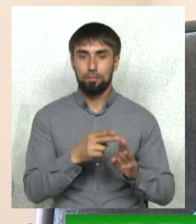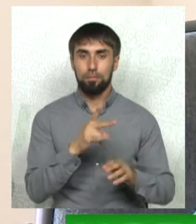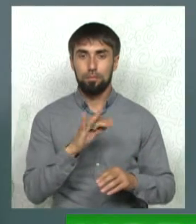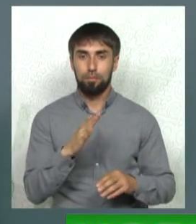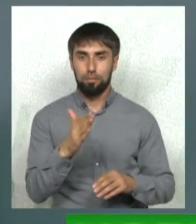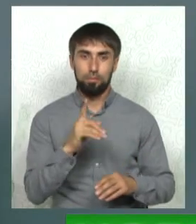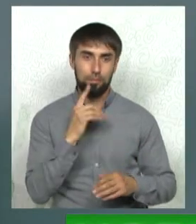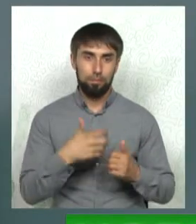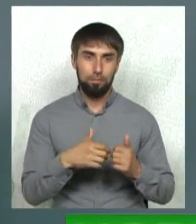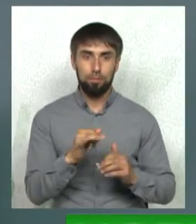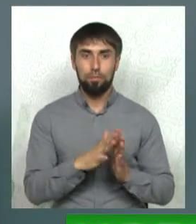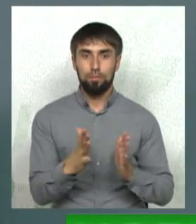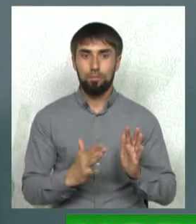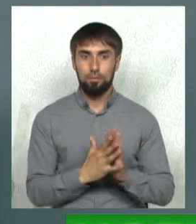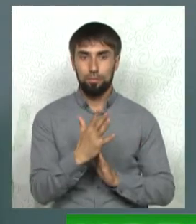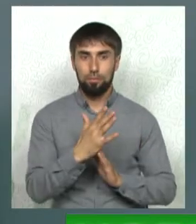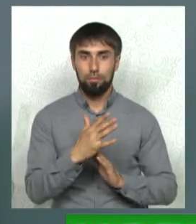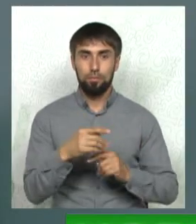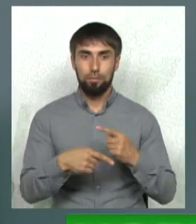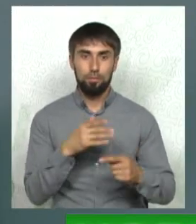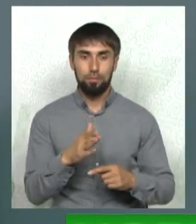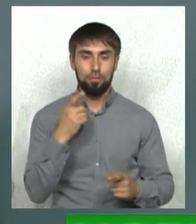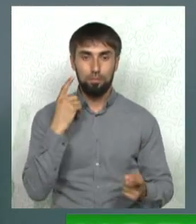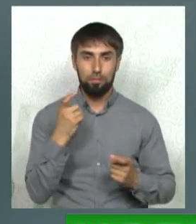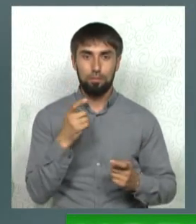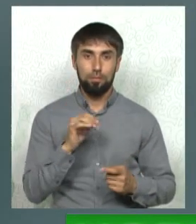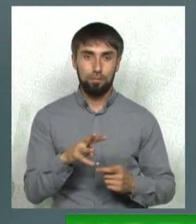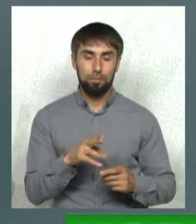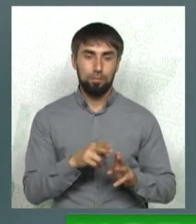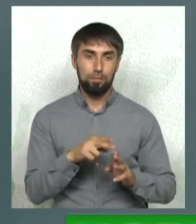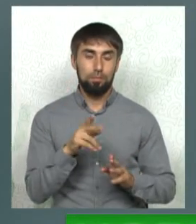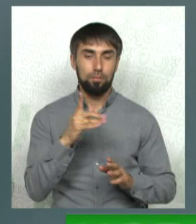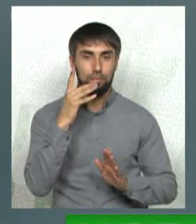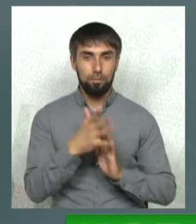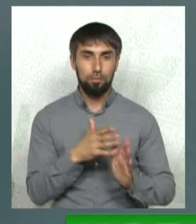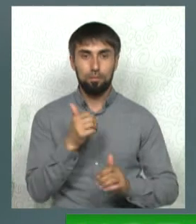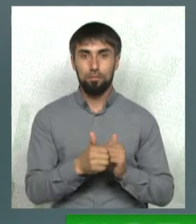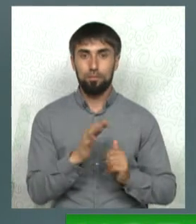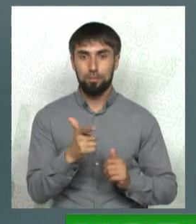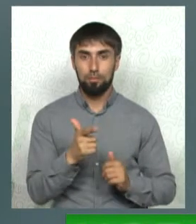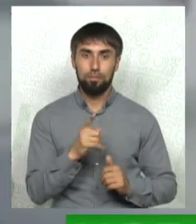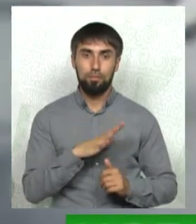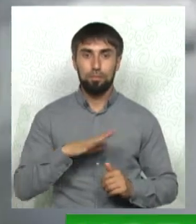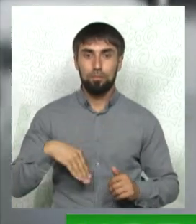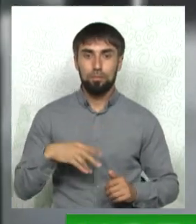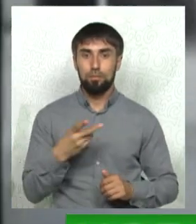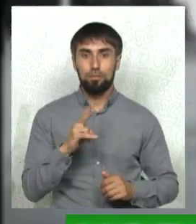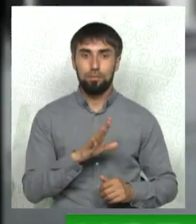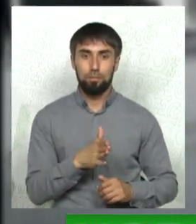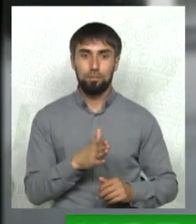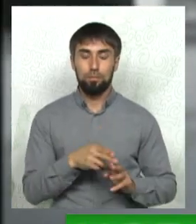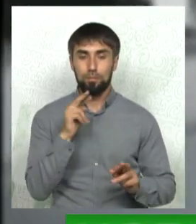среде. Ведь чем больше подрастающее поколение будет проинформировано, тем осознаннее будет каждый шаг, чтобы потом не пришлось жалеть